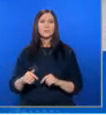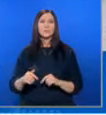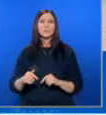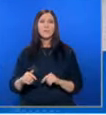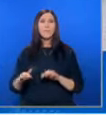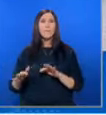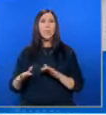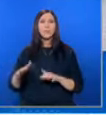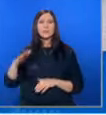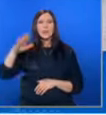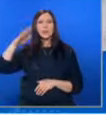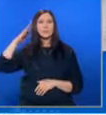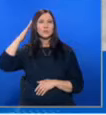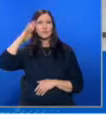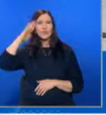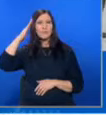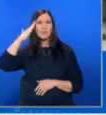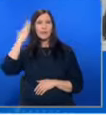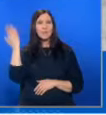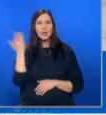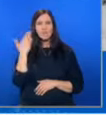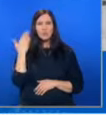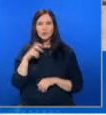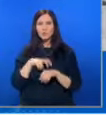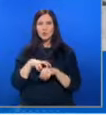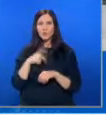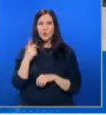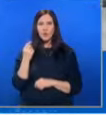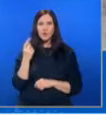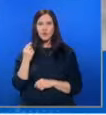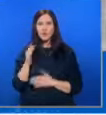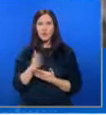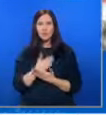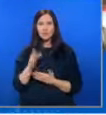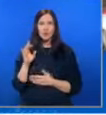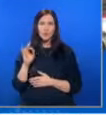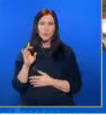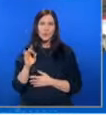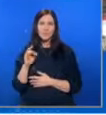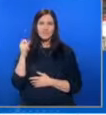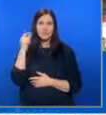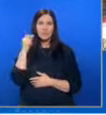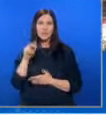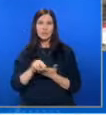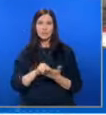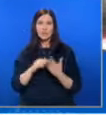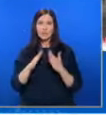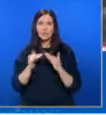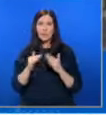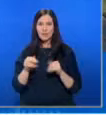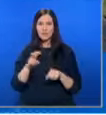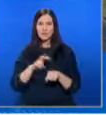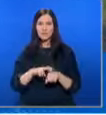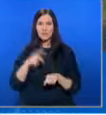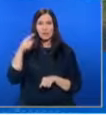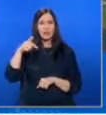с потенциален служебен премиер беше на Дондуков 1 между Румен Радев и председател на Сметната палата